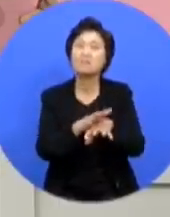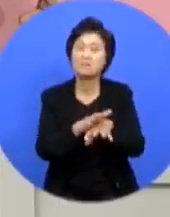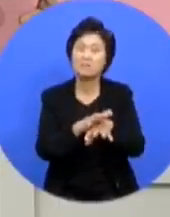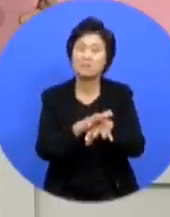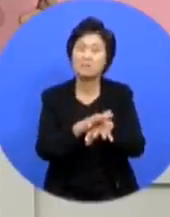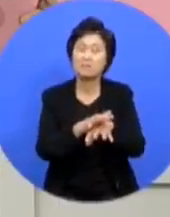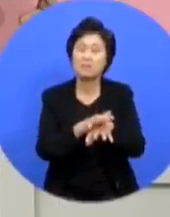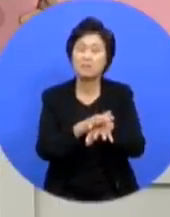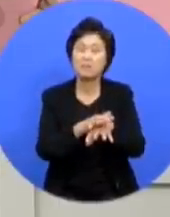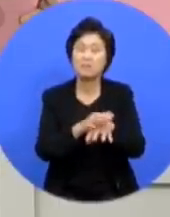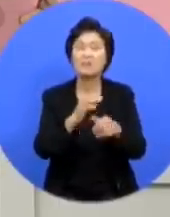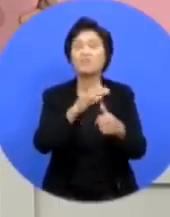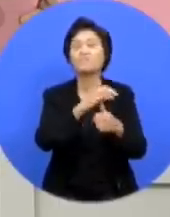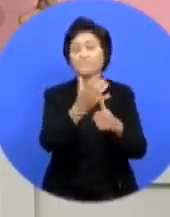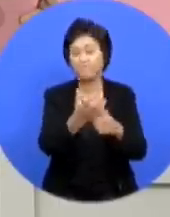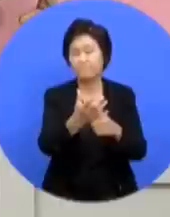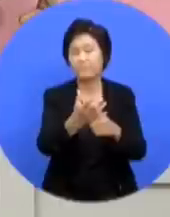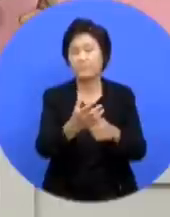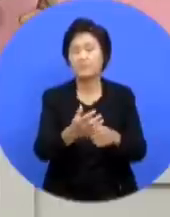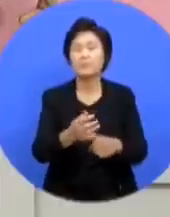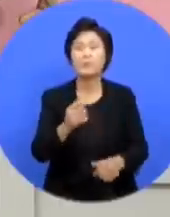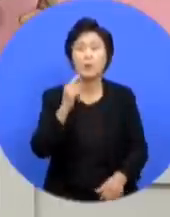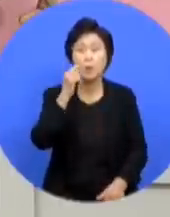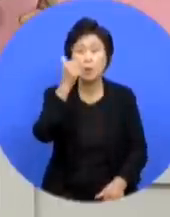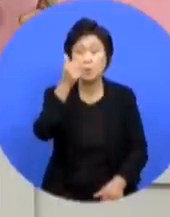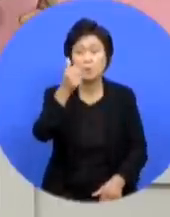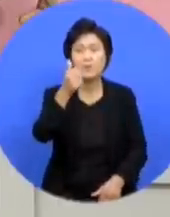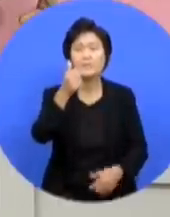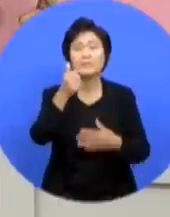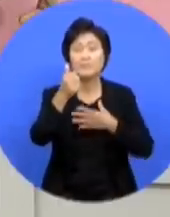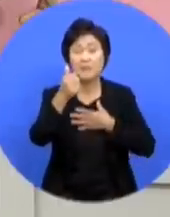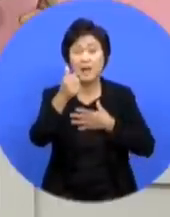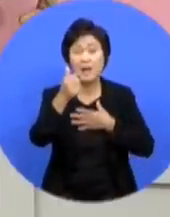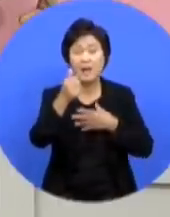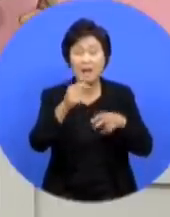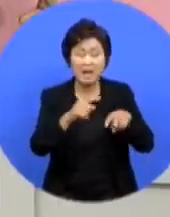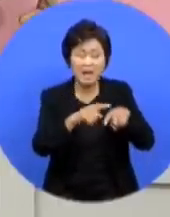하니까 목사님 나는 한쪽 다리는 잃었지만 믿음은 지켰습니다.